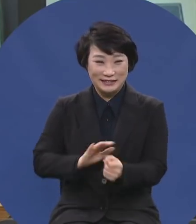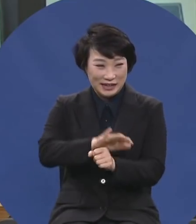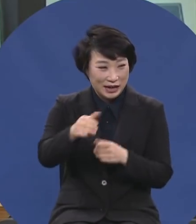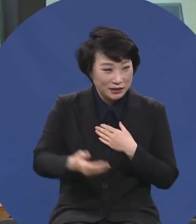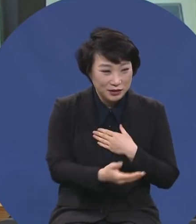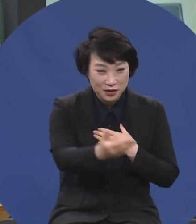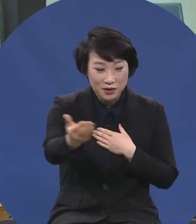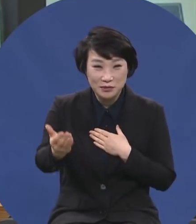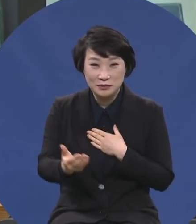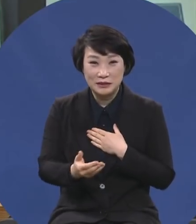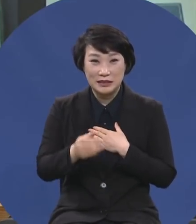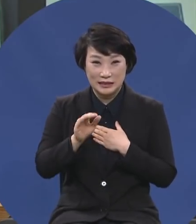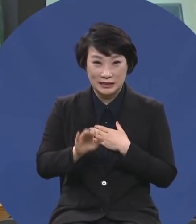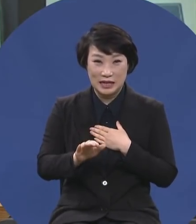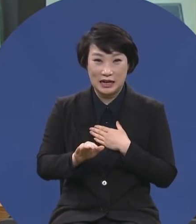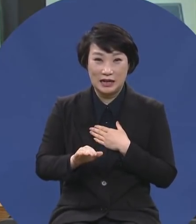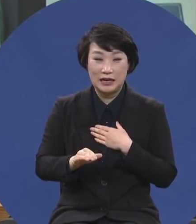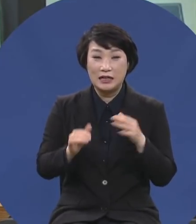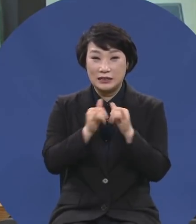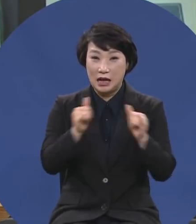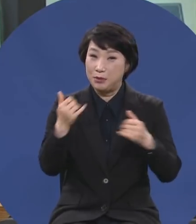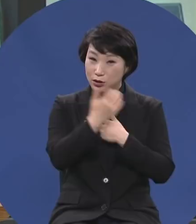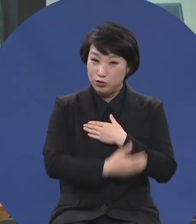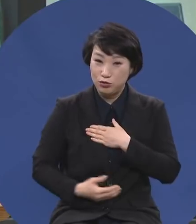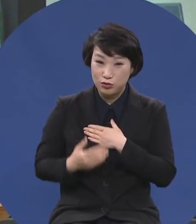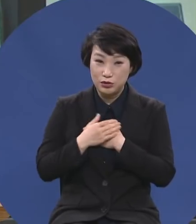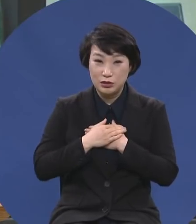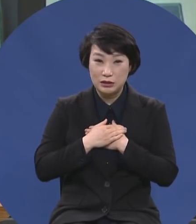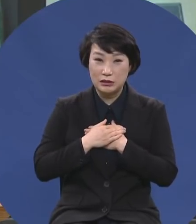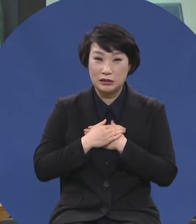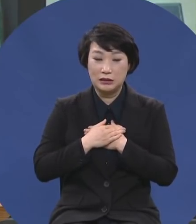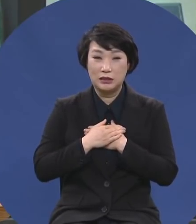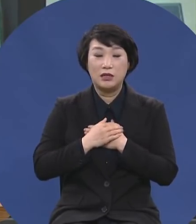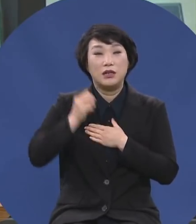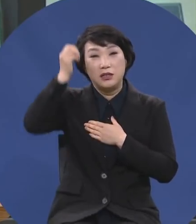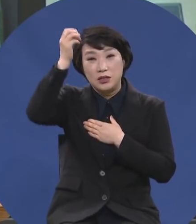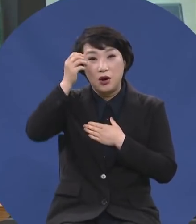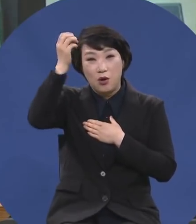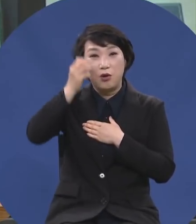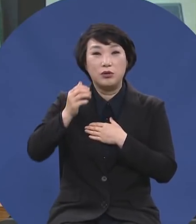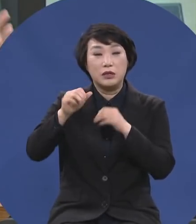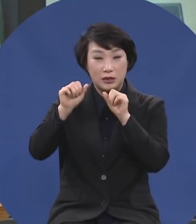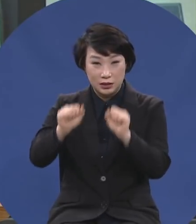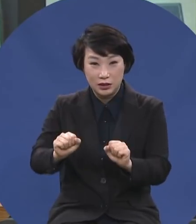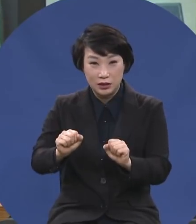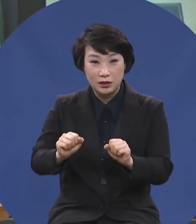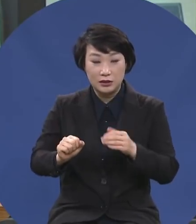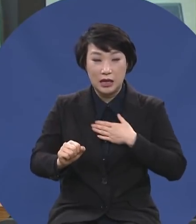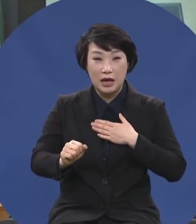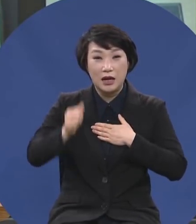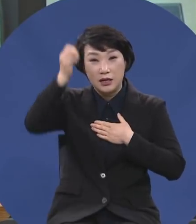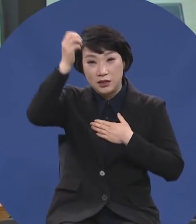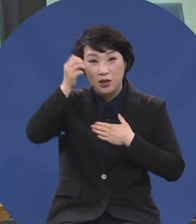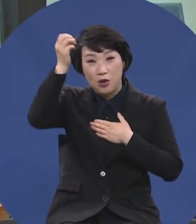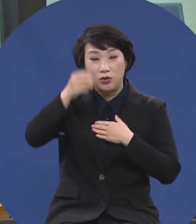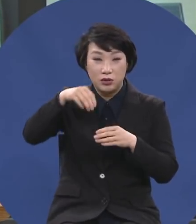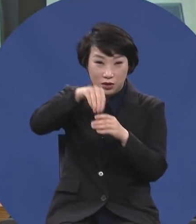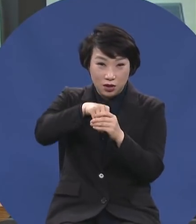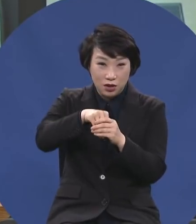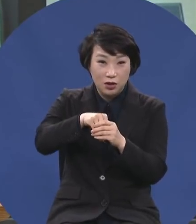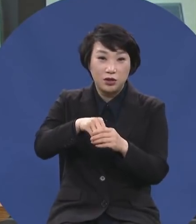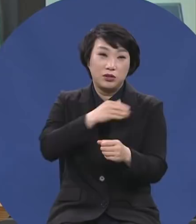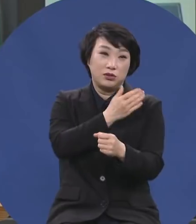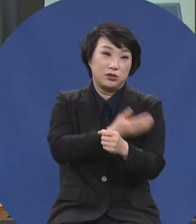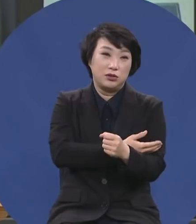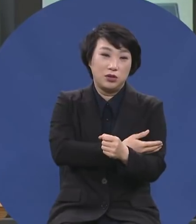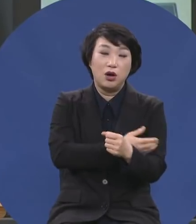사랑하는 여러분, 사람의 육신은 영원히 존재하는 자신의 영혼을 보존할